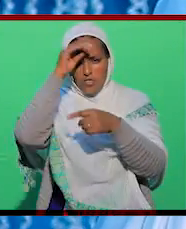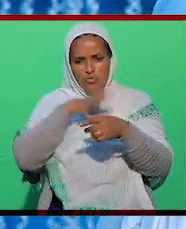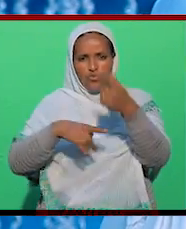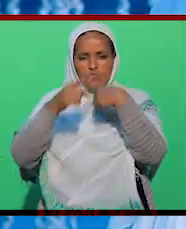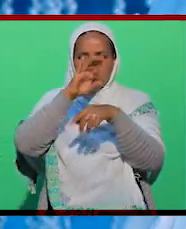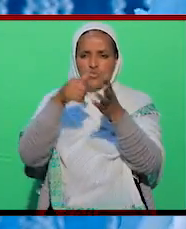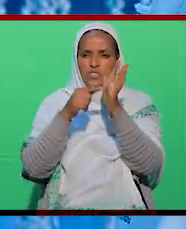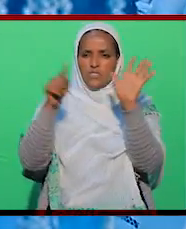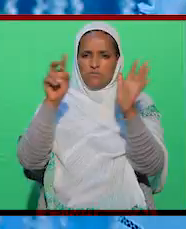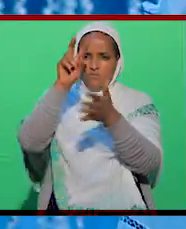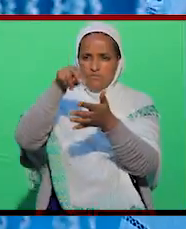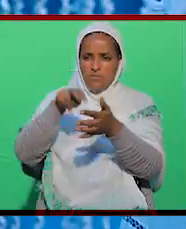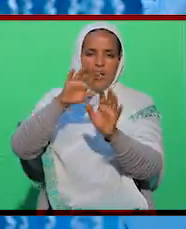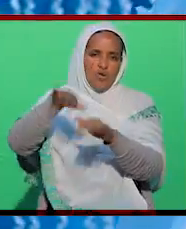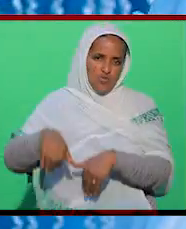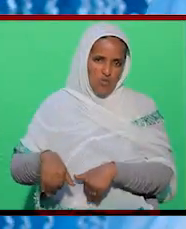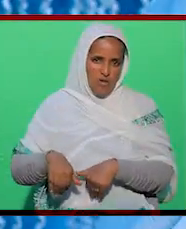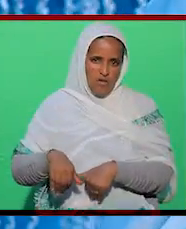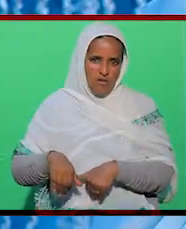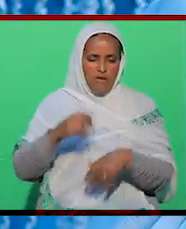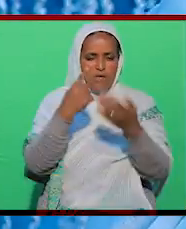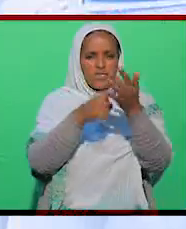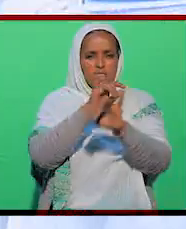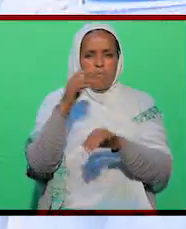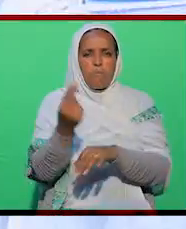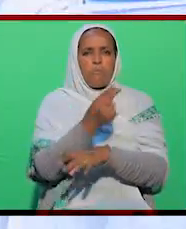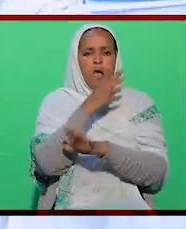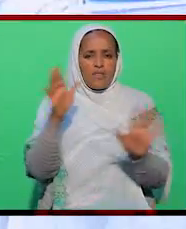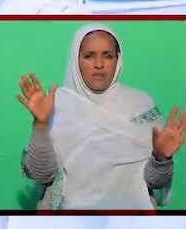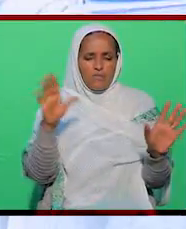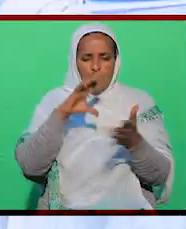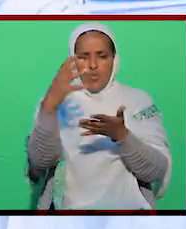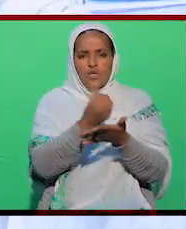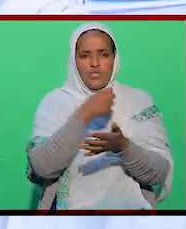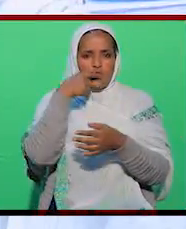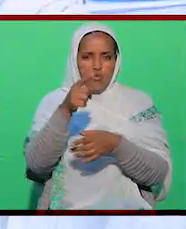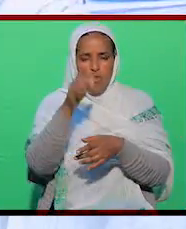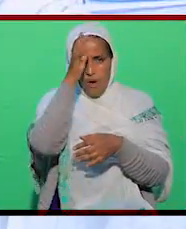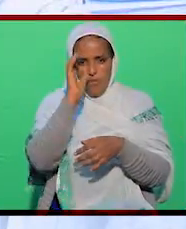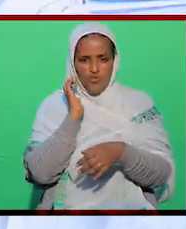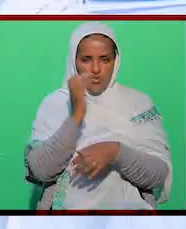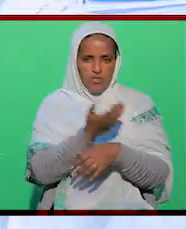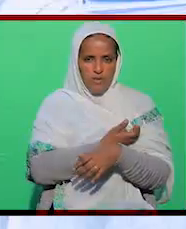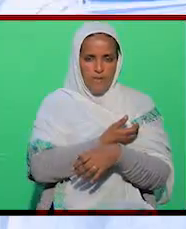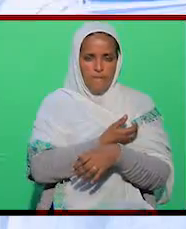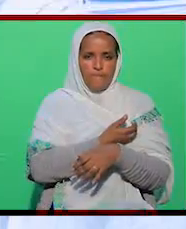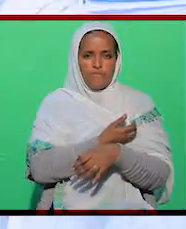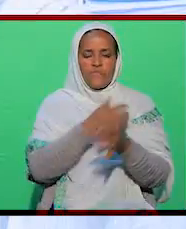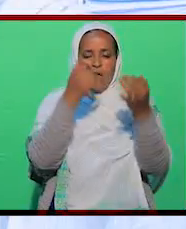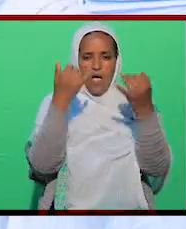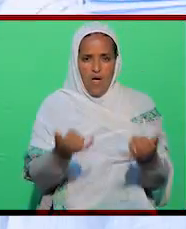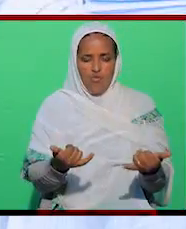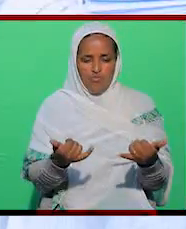በስተቀር ይሄ ሰው ሲመጣ ሁሉ ነገሩ ግልጥ ብሎ የሚነበባቸው ቀርቷል እንዲህ የማይጠቅም እንኳን ሲሆን ይወሰድልኝ ይላሉ አባቶቻችን